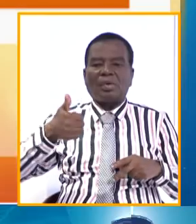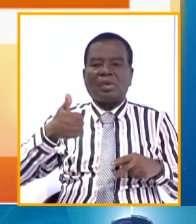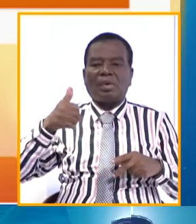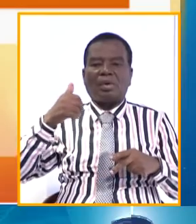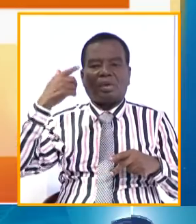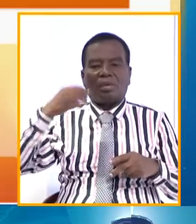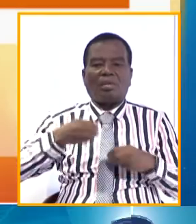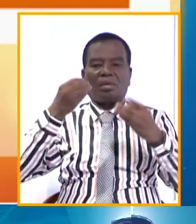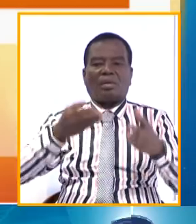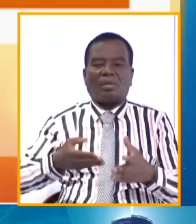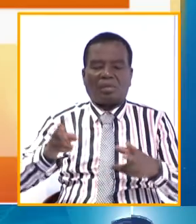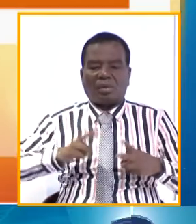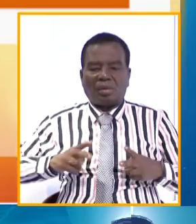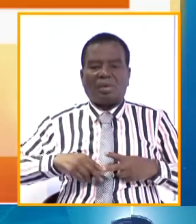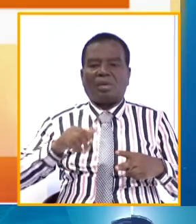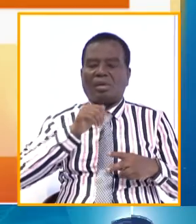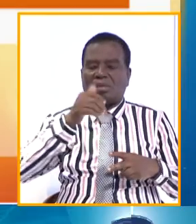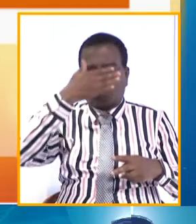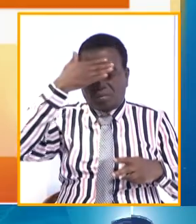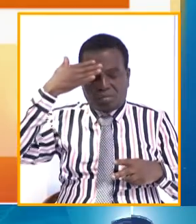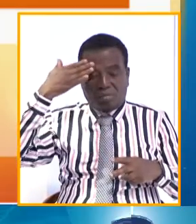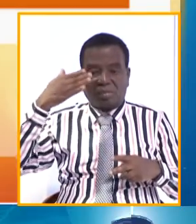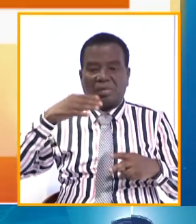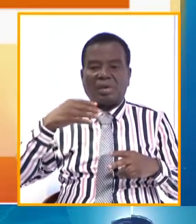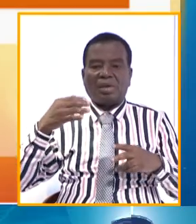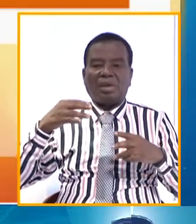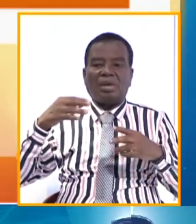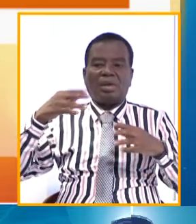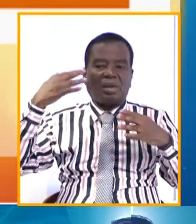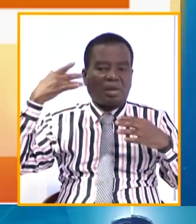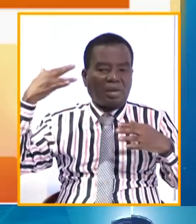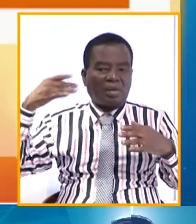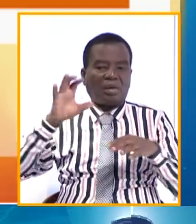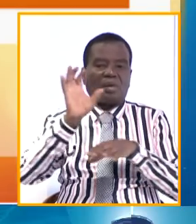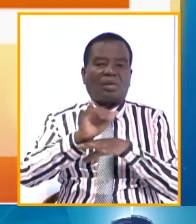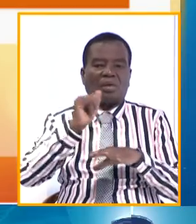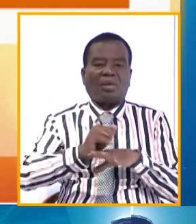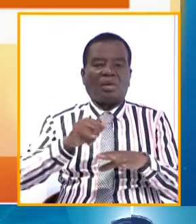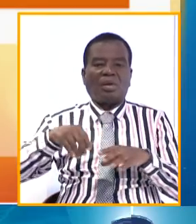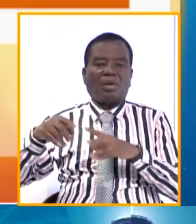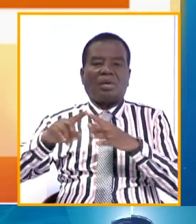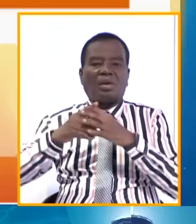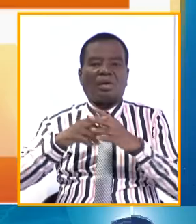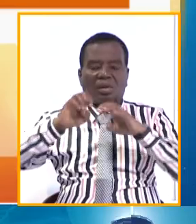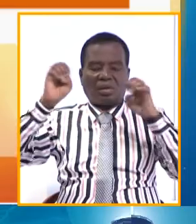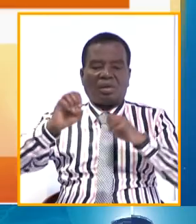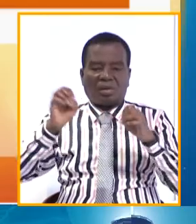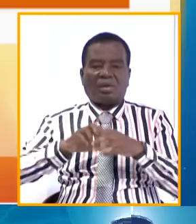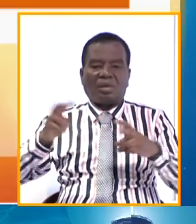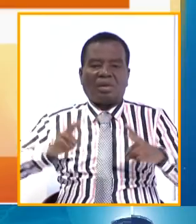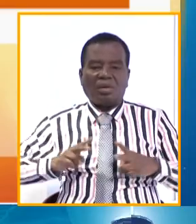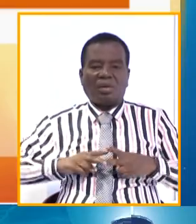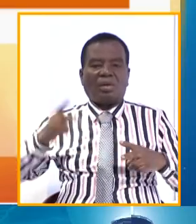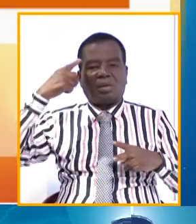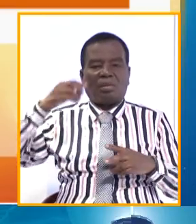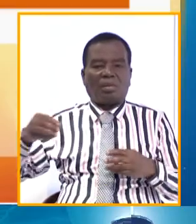pour rendre ces vacances inoubliables. La mère de toutes les radios, Radio Côte d'Ivoire, lance ses émissions de vacances depuis la maison de la radio. Il s'agit